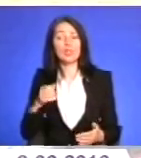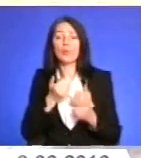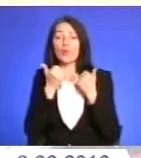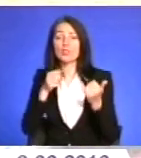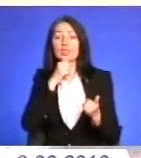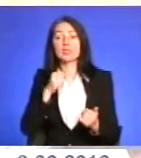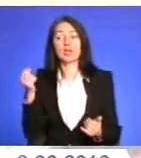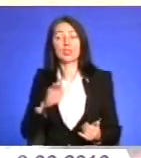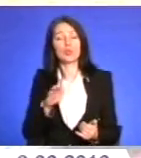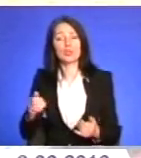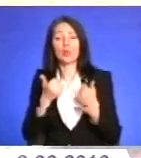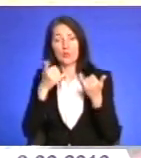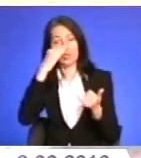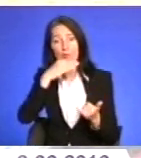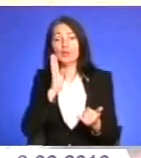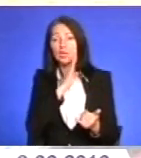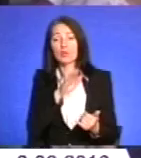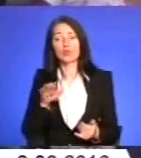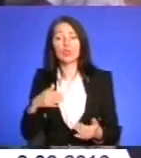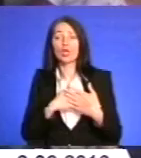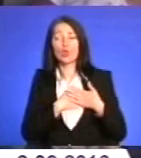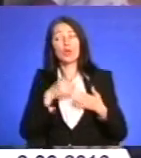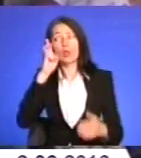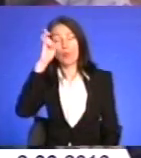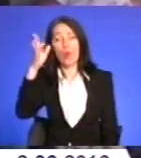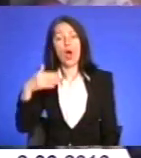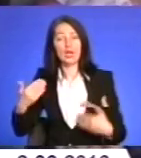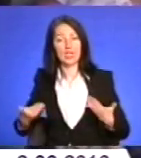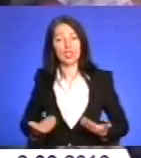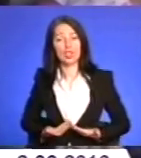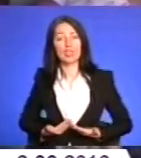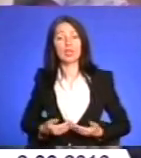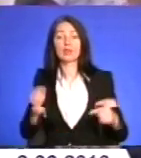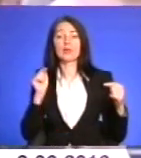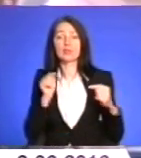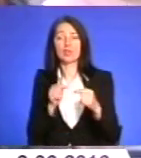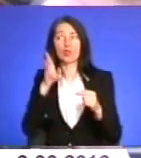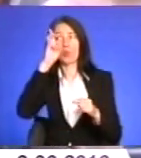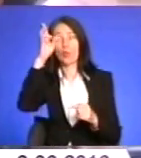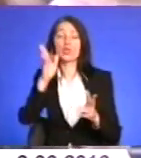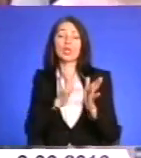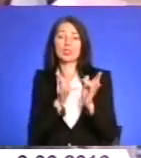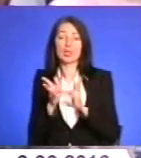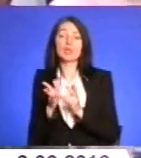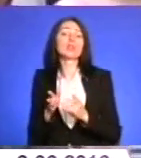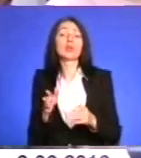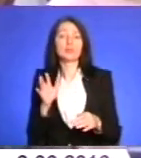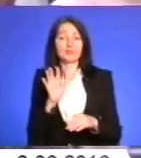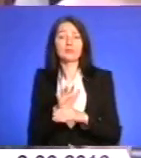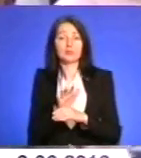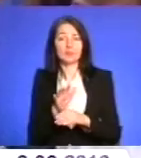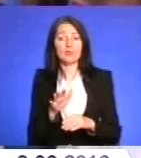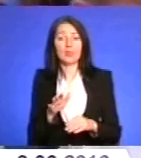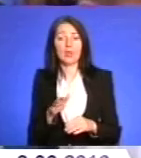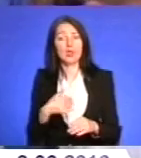діти поважали своїх батьків, щоб діти любили Бога і жили згідно Божих і християнських принципів. Я переконаний,